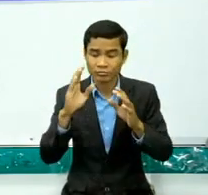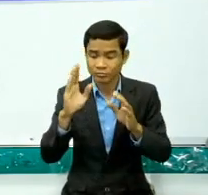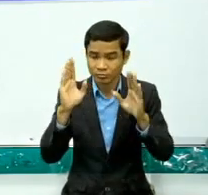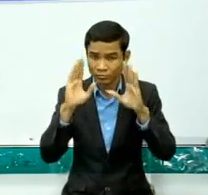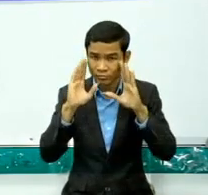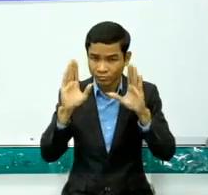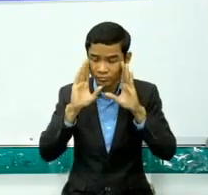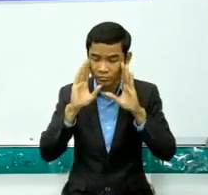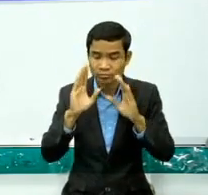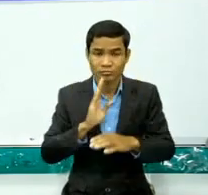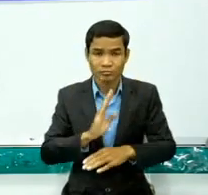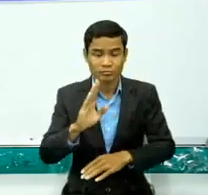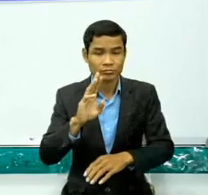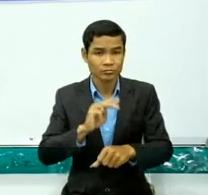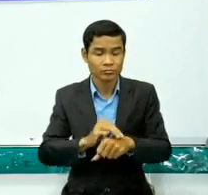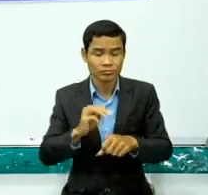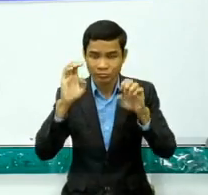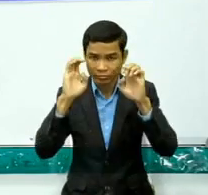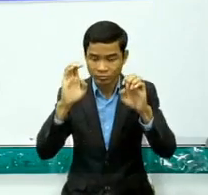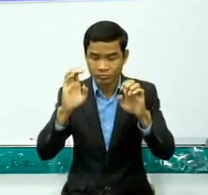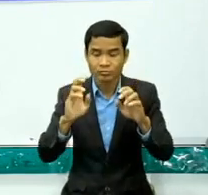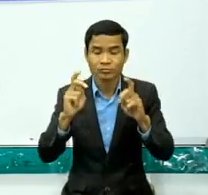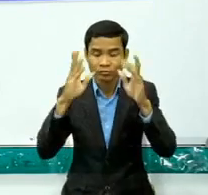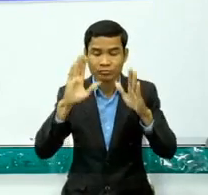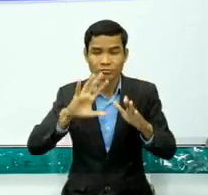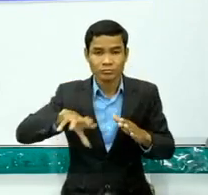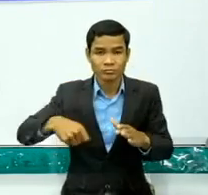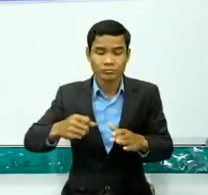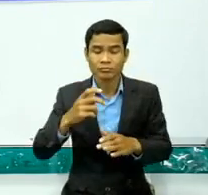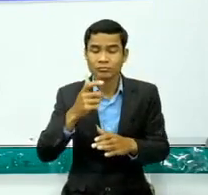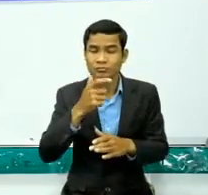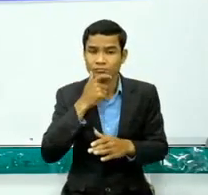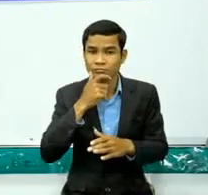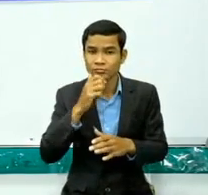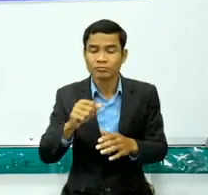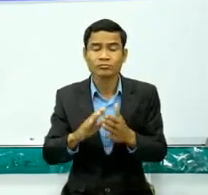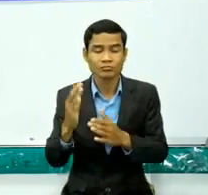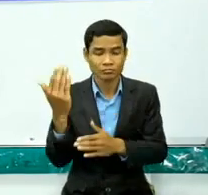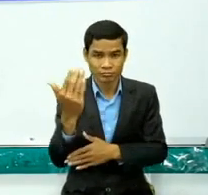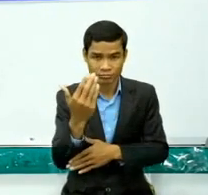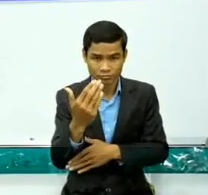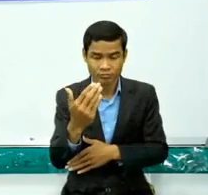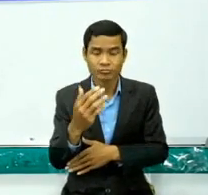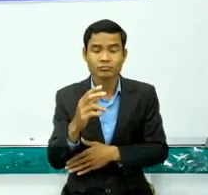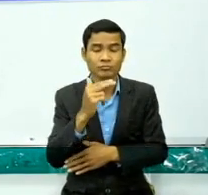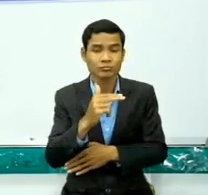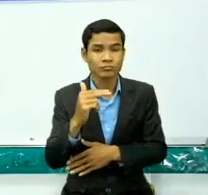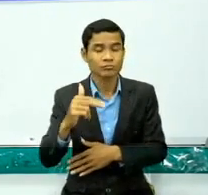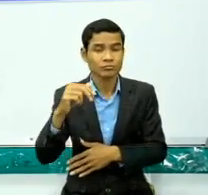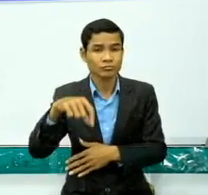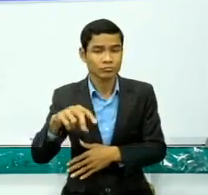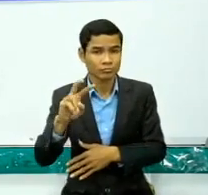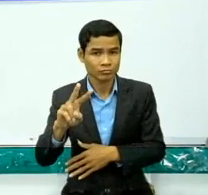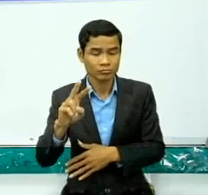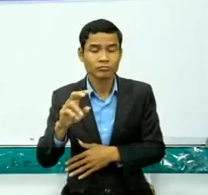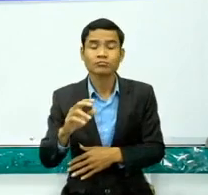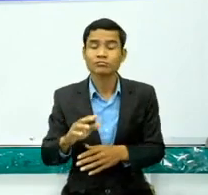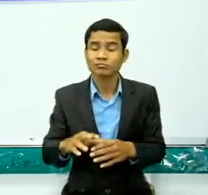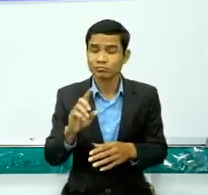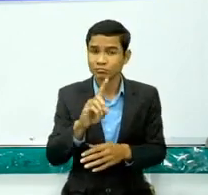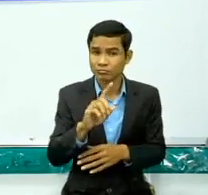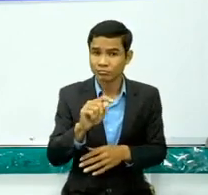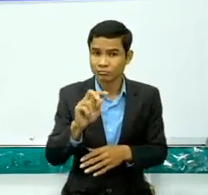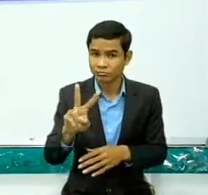ស់ក្រសួងអប់រំយុវជននិងកីឡាគ្រូខេមបូឌីឬនៅលើកញ្ចក់ទូរទស្សន៍ទូរទស្សន៍ Copyទូរទស្សន៍រា